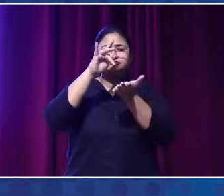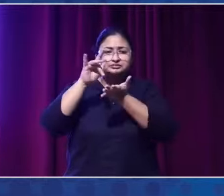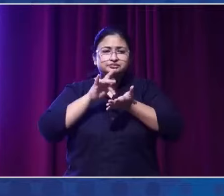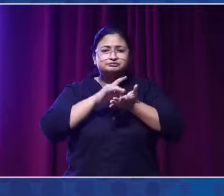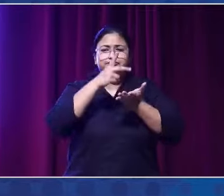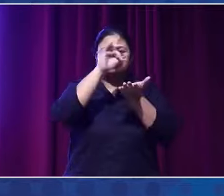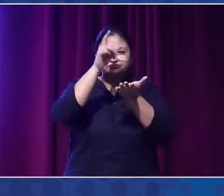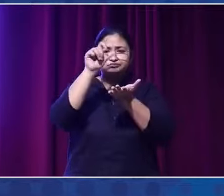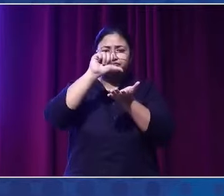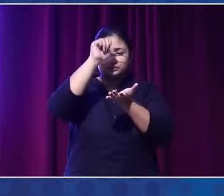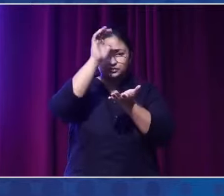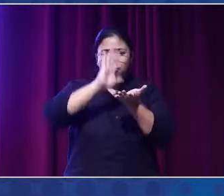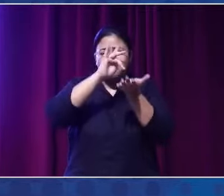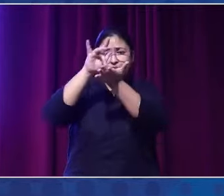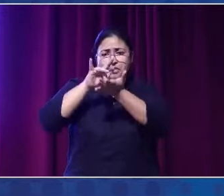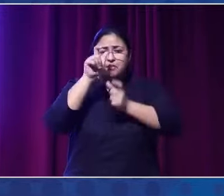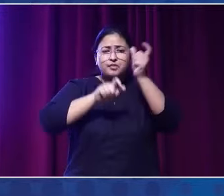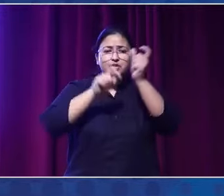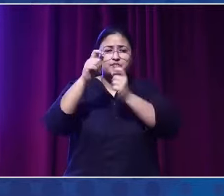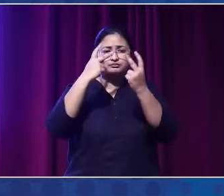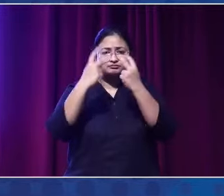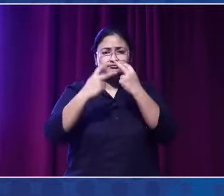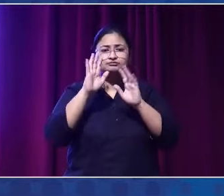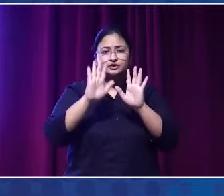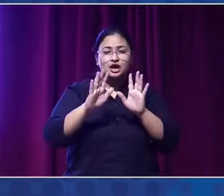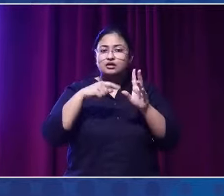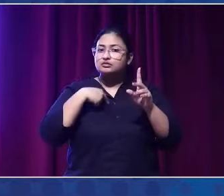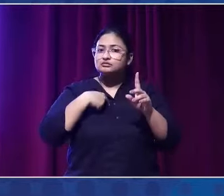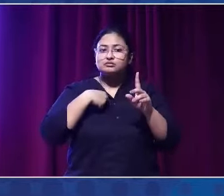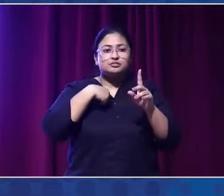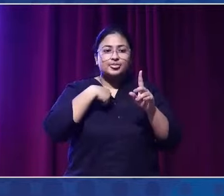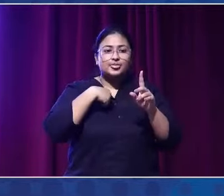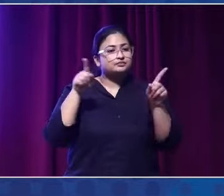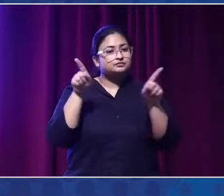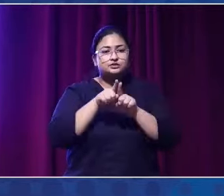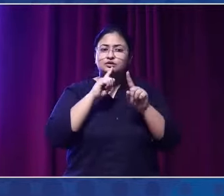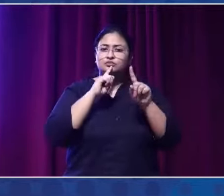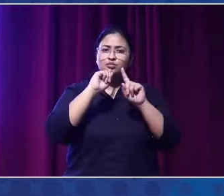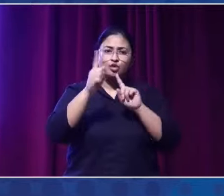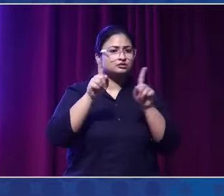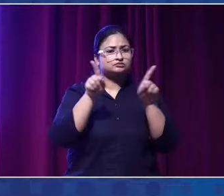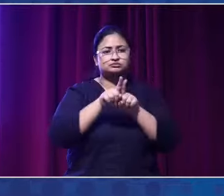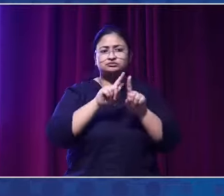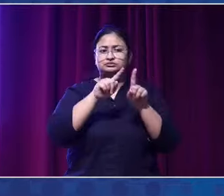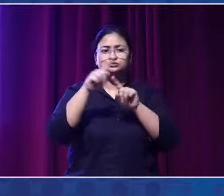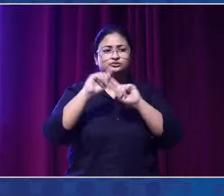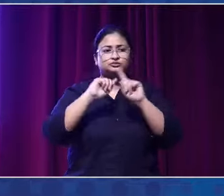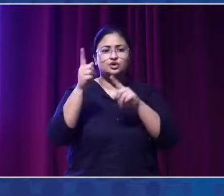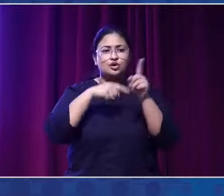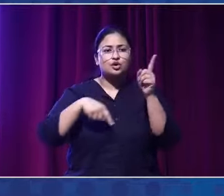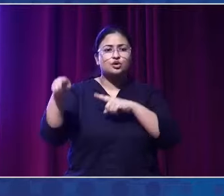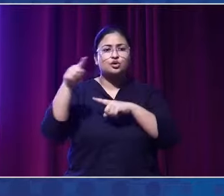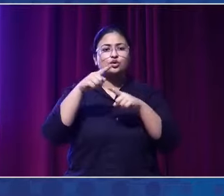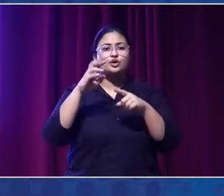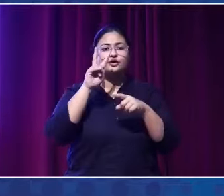प्लेसेस। ऐसी कोई भी, हमने सबको निर्देश दिए हैं कि सारे आरओज एआरओज सबको